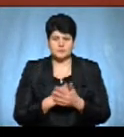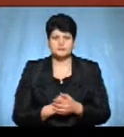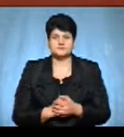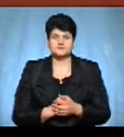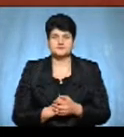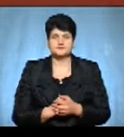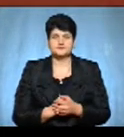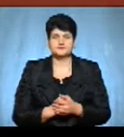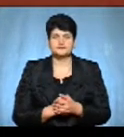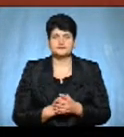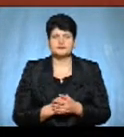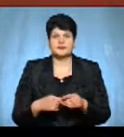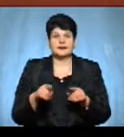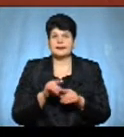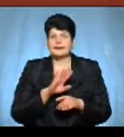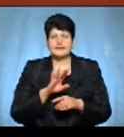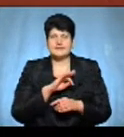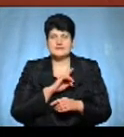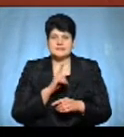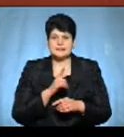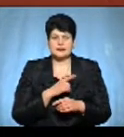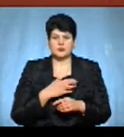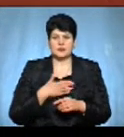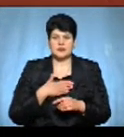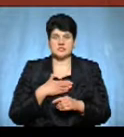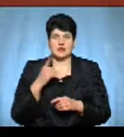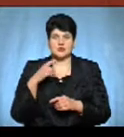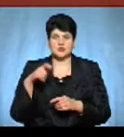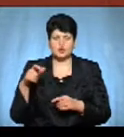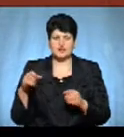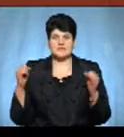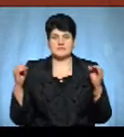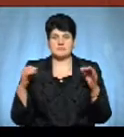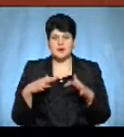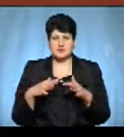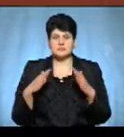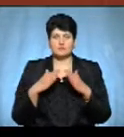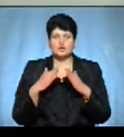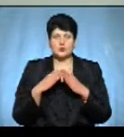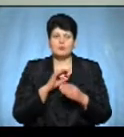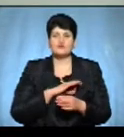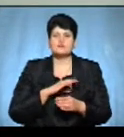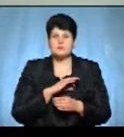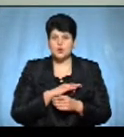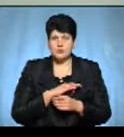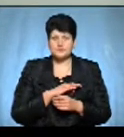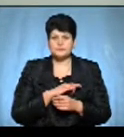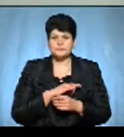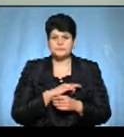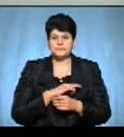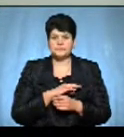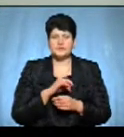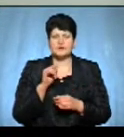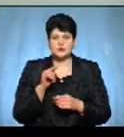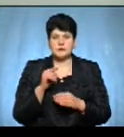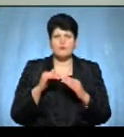коли і так не сильно часетна наша сотня зібралася за будинком профспілок, вже тоді там він